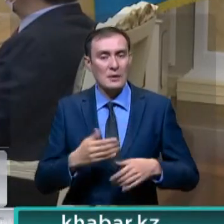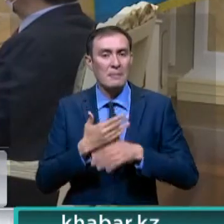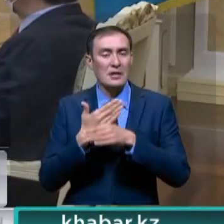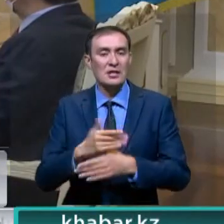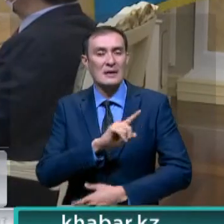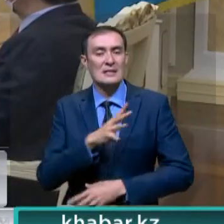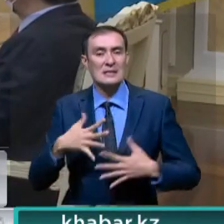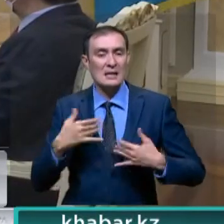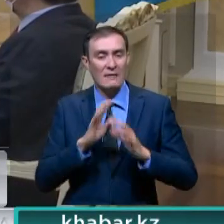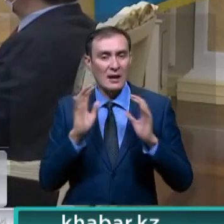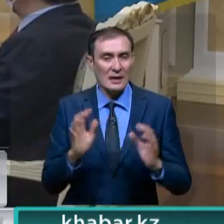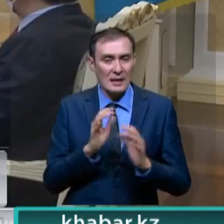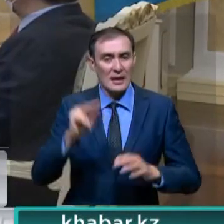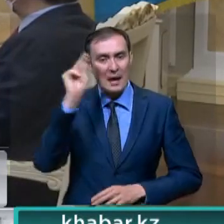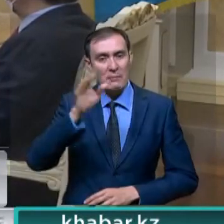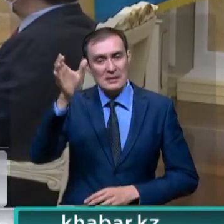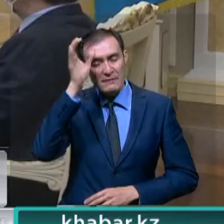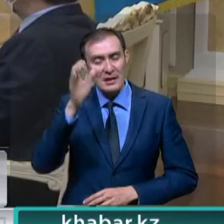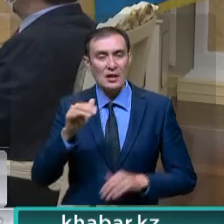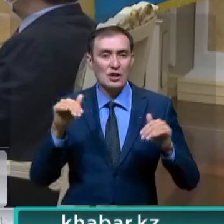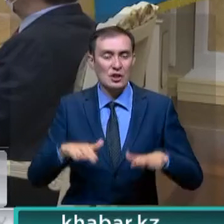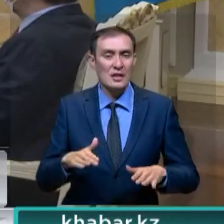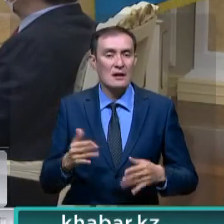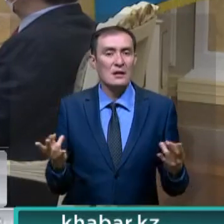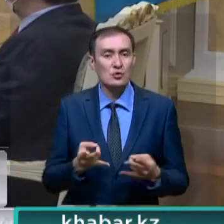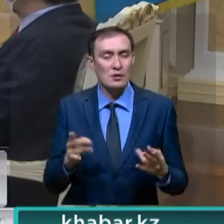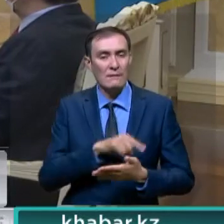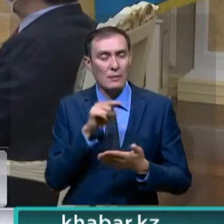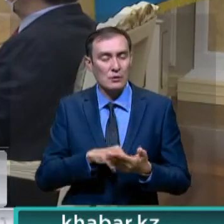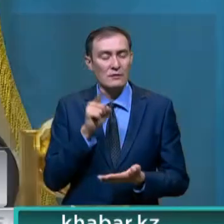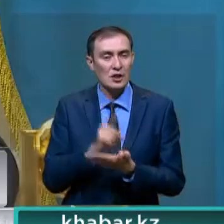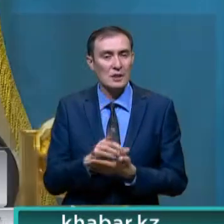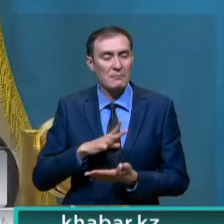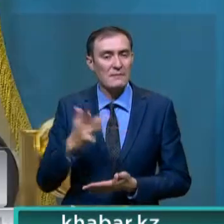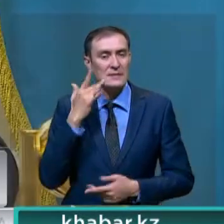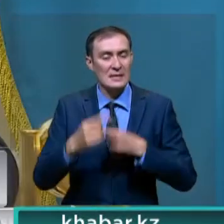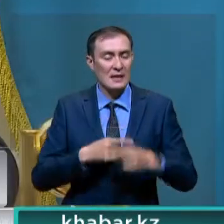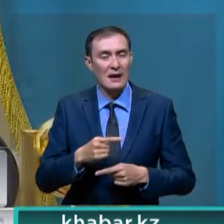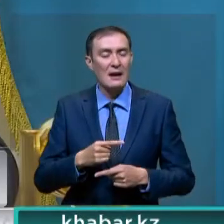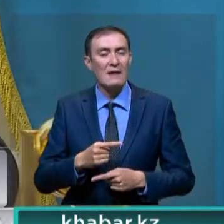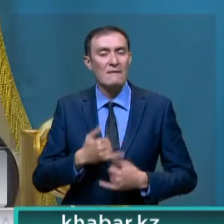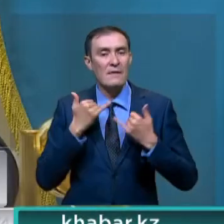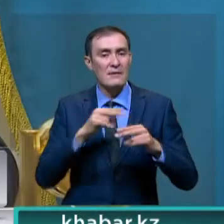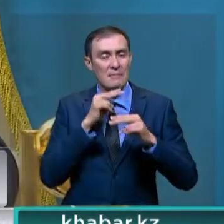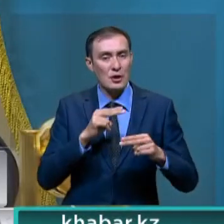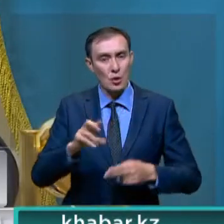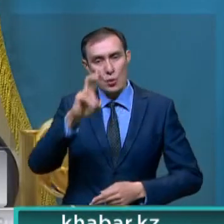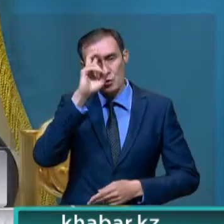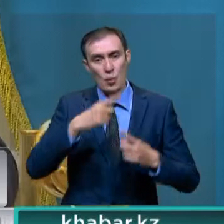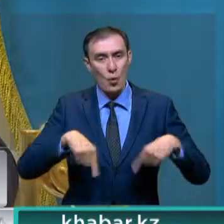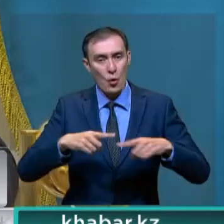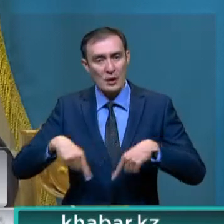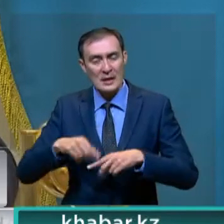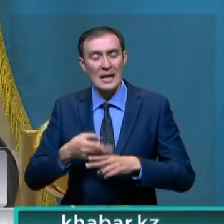здравоохранения, образования, решение насущных вопросов граждан должны всегда быть в центре внимания госорганов. Все